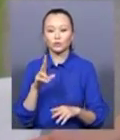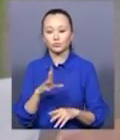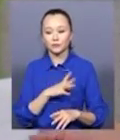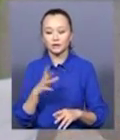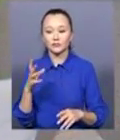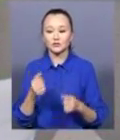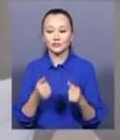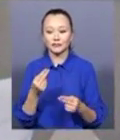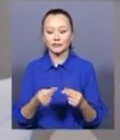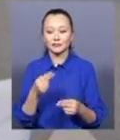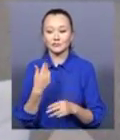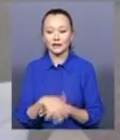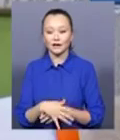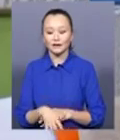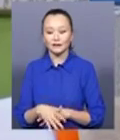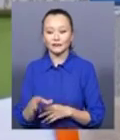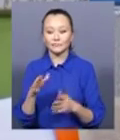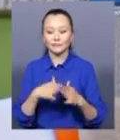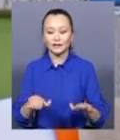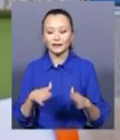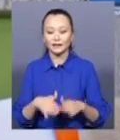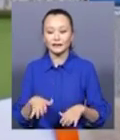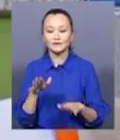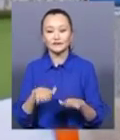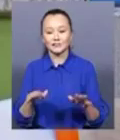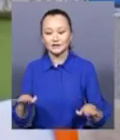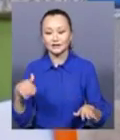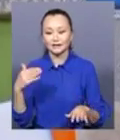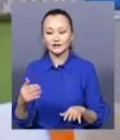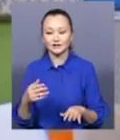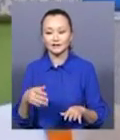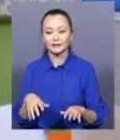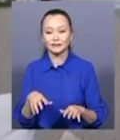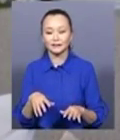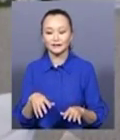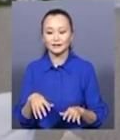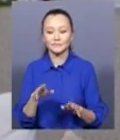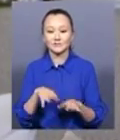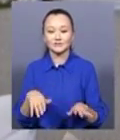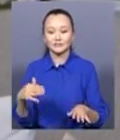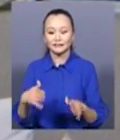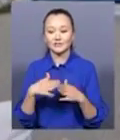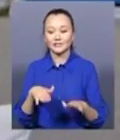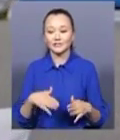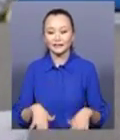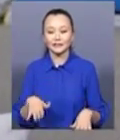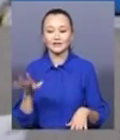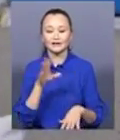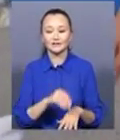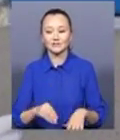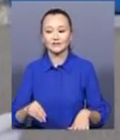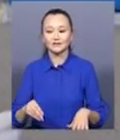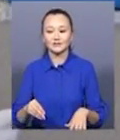да, вгоняли на улицу. В лагерях? Нет, ну и в детских. Детский лагерь, Дима, детский лагерь. Вот, это